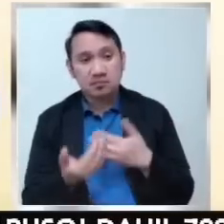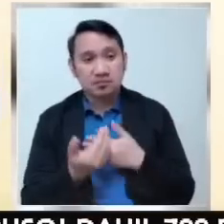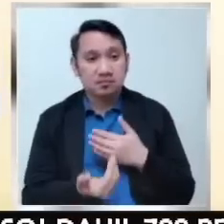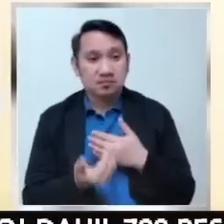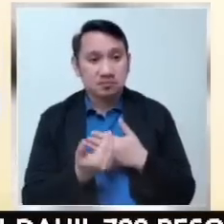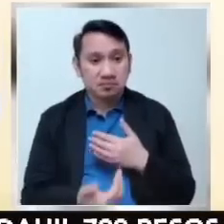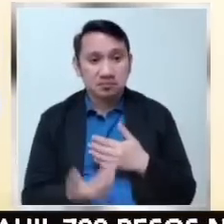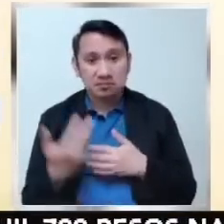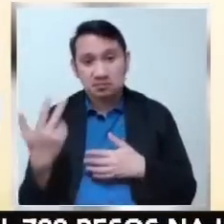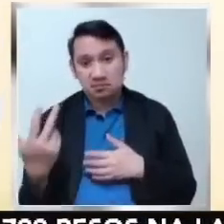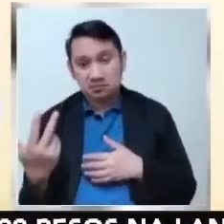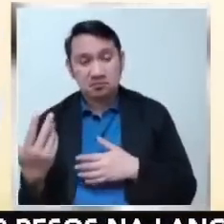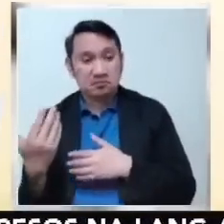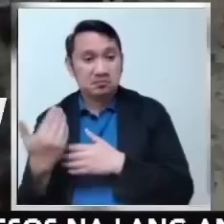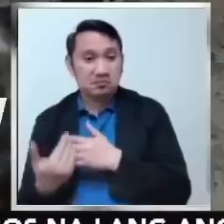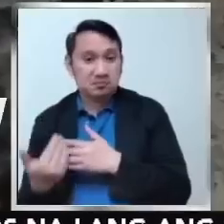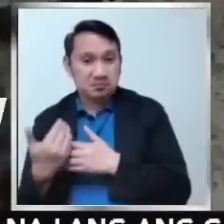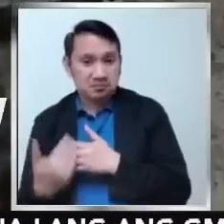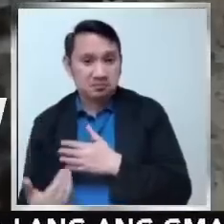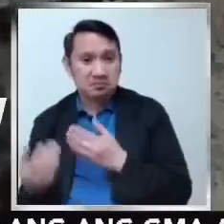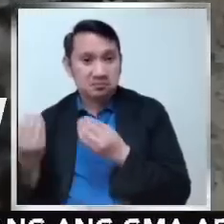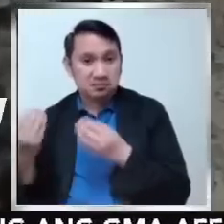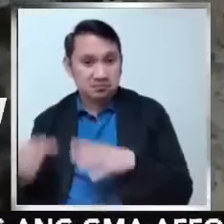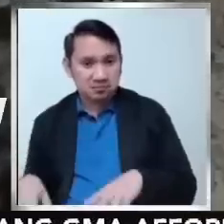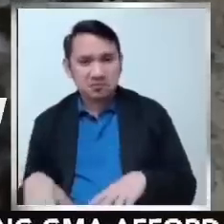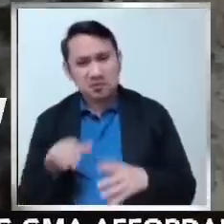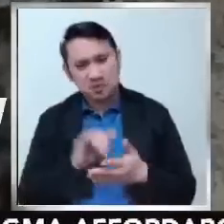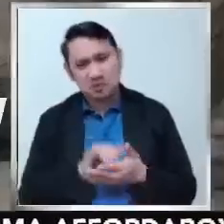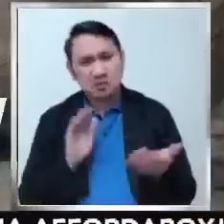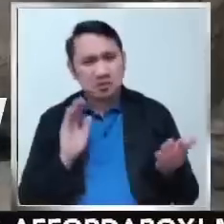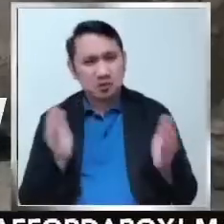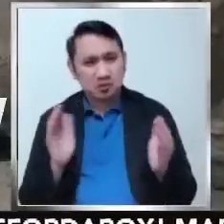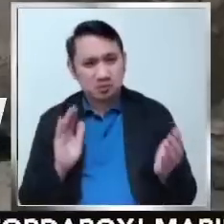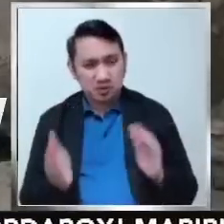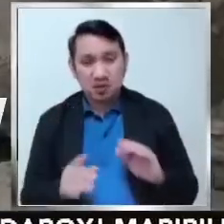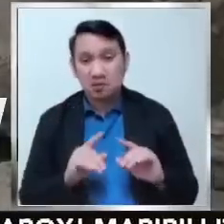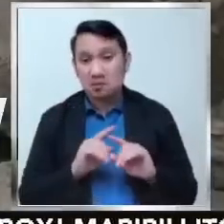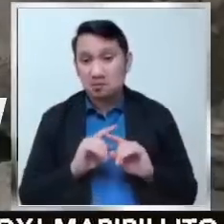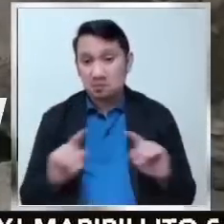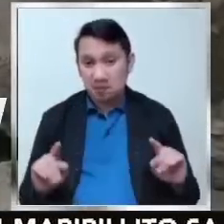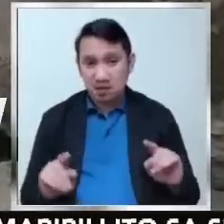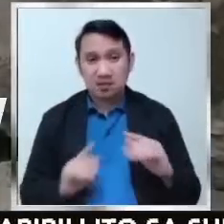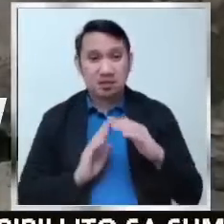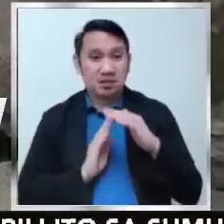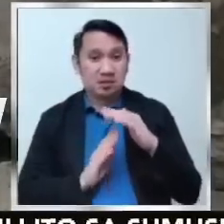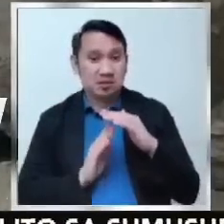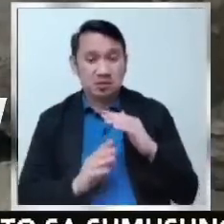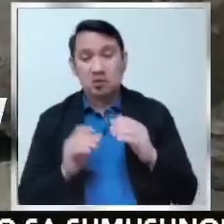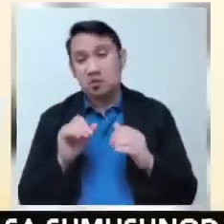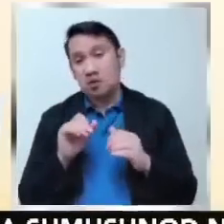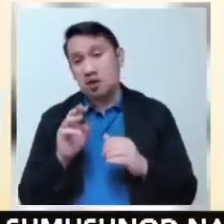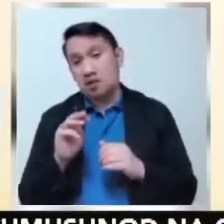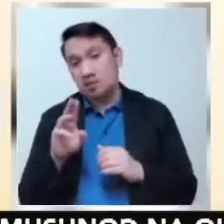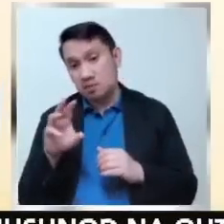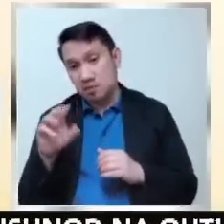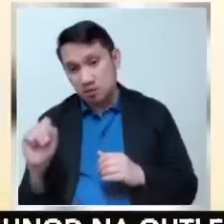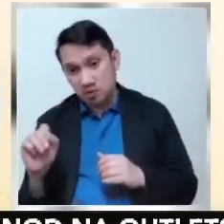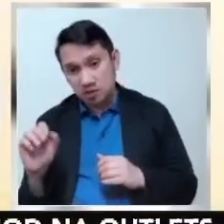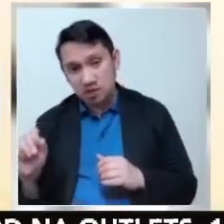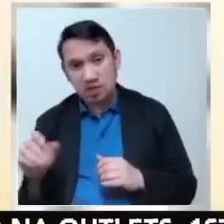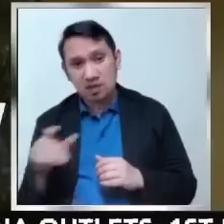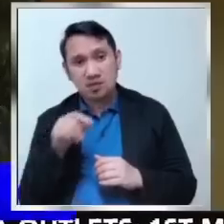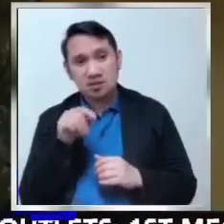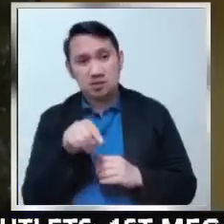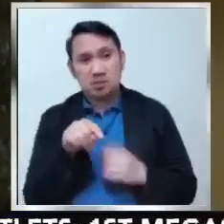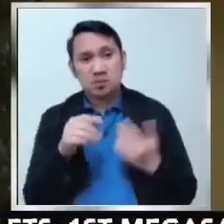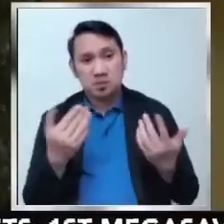pandesal nawawala bago mo pa mabenta. But our concessionaires and MWSS are working towards decreasing this